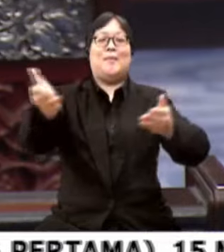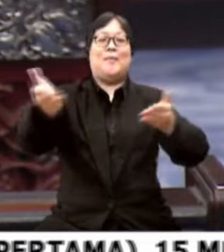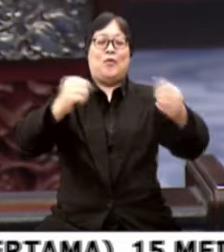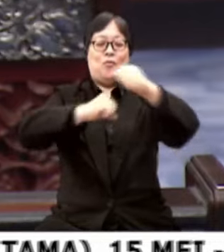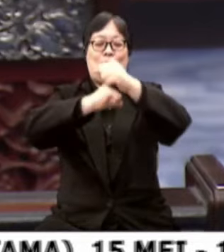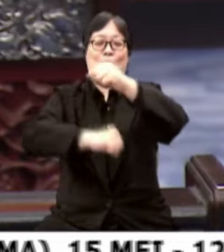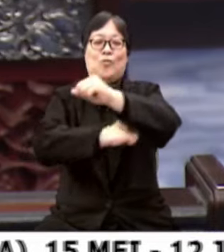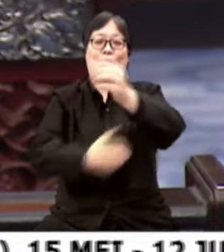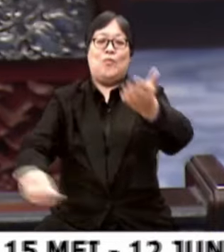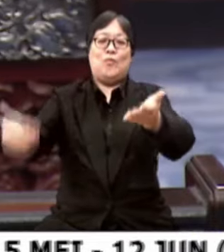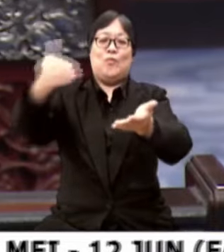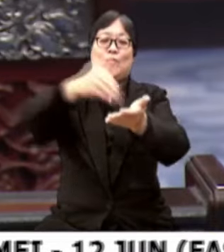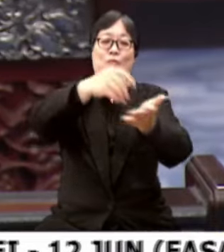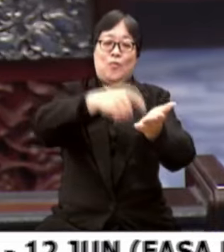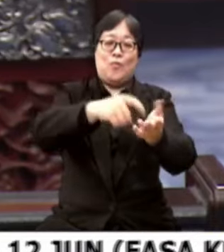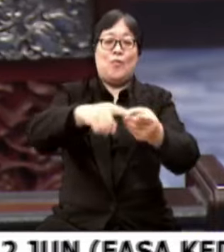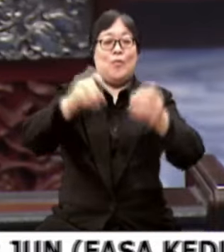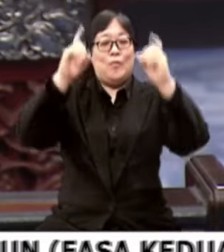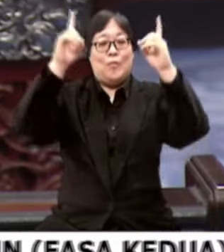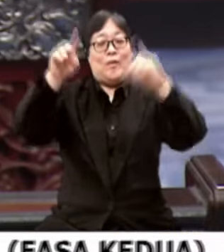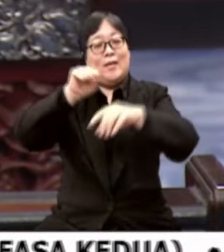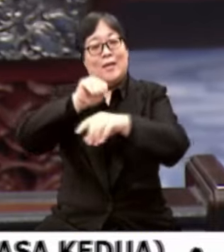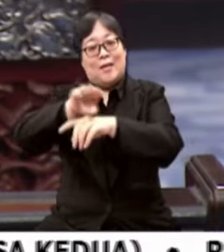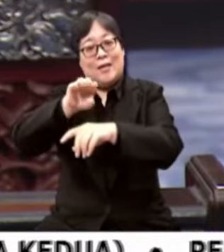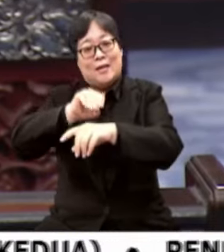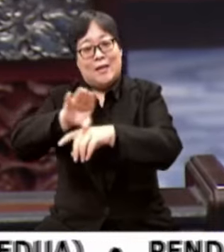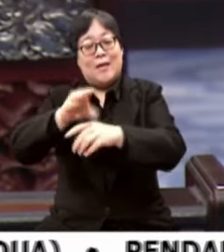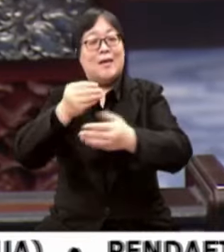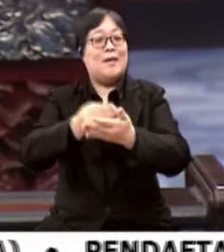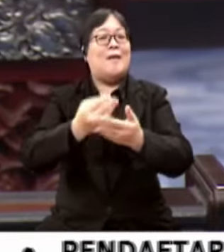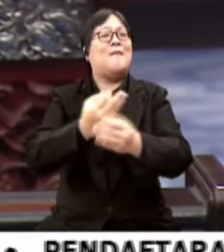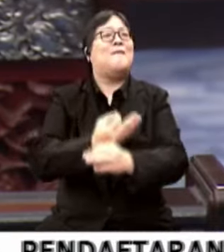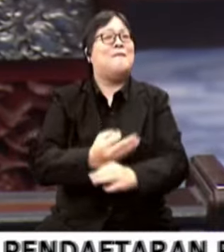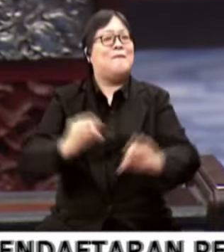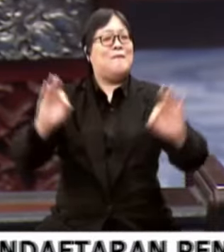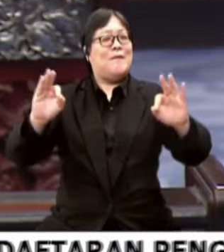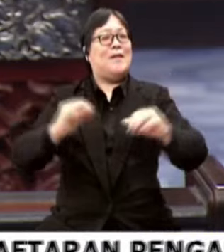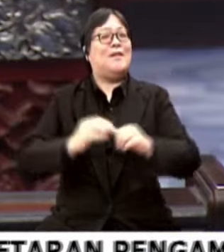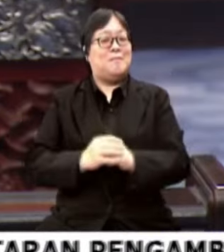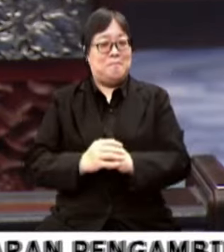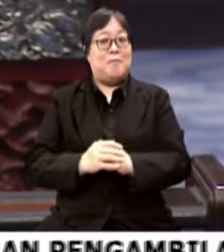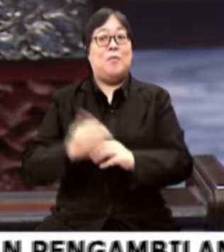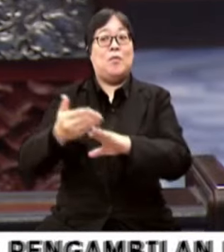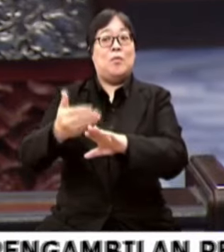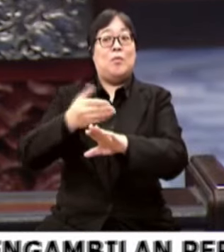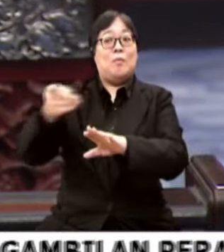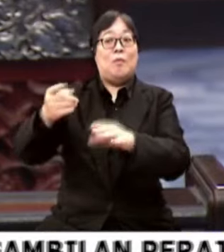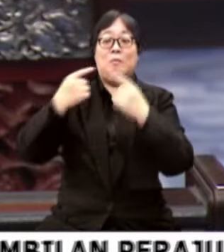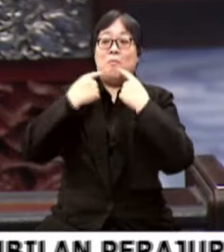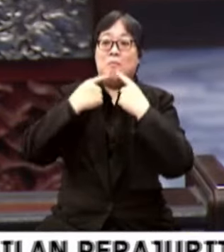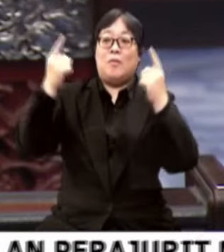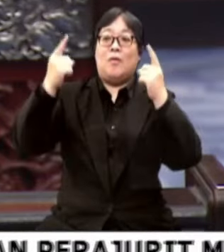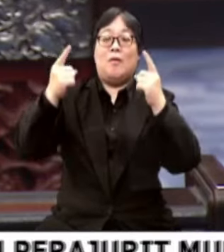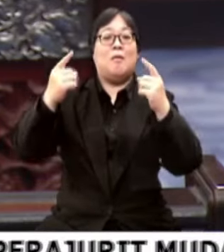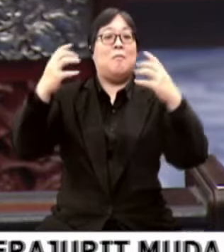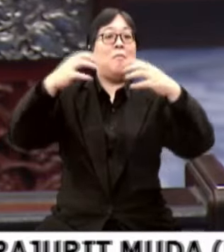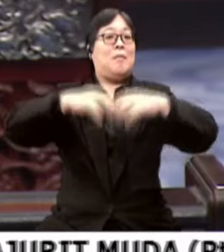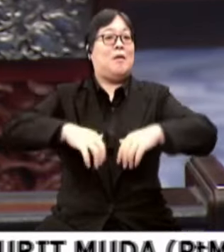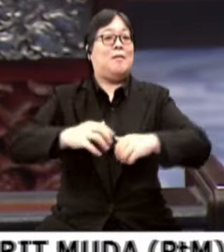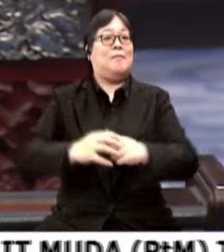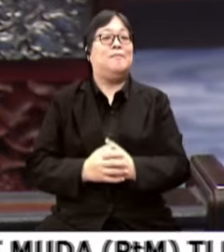hutang pendidikan dan hikmat nasihat keuangan secara percuma sebelum seorang itu diistiarkan sebagai bengkep oleh Mahkamah